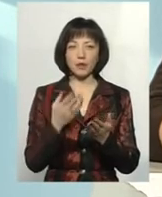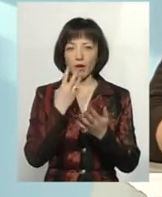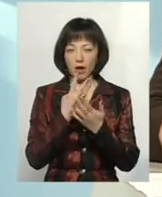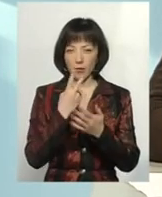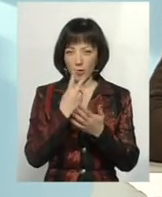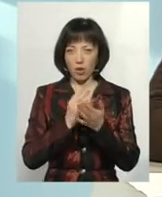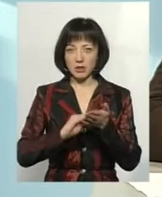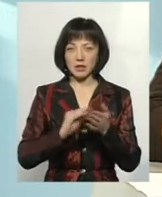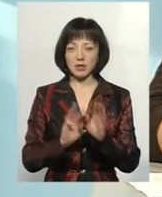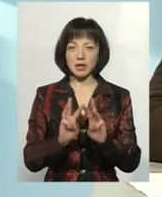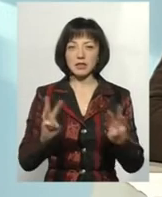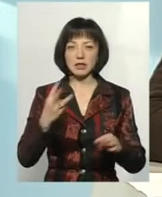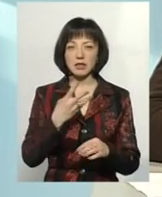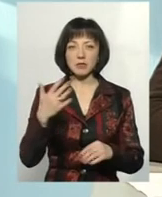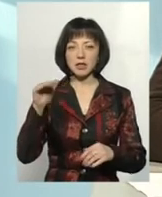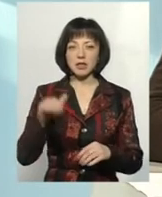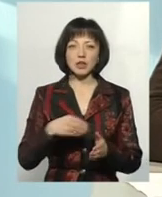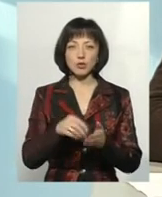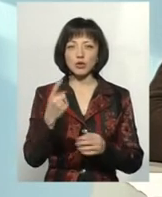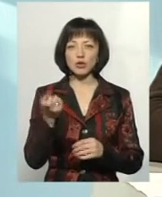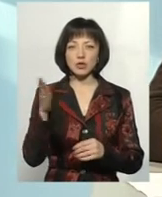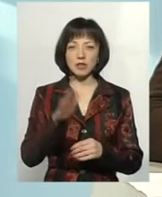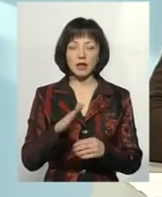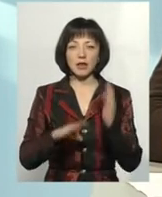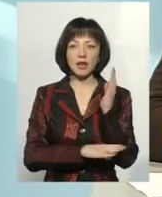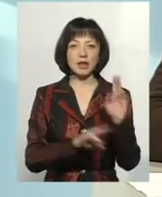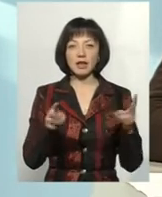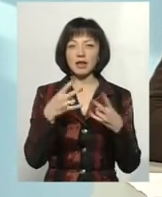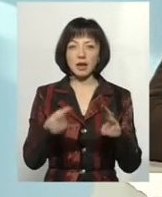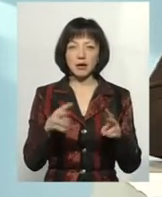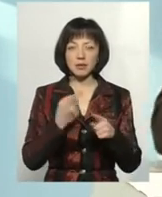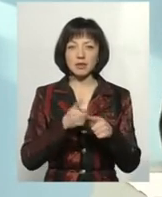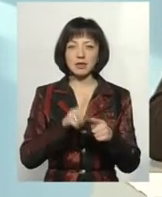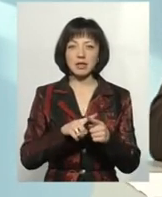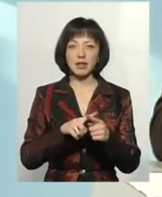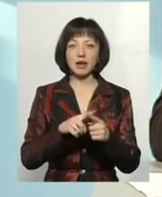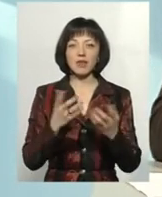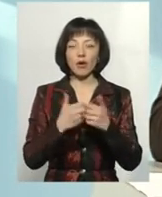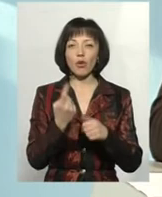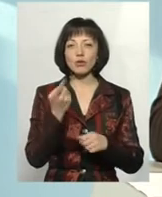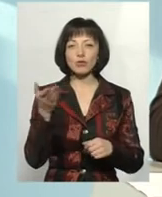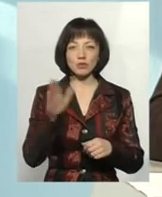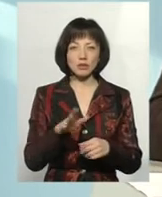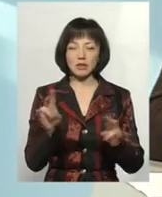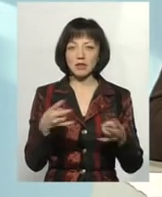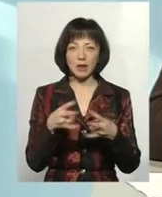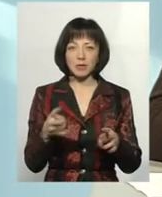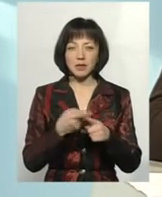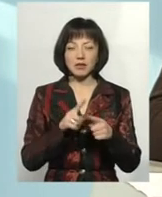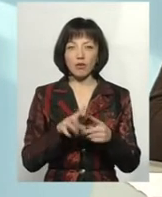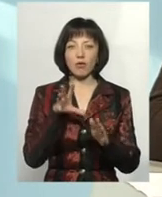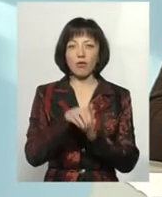кажемо, що потратили 35 тисяч і закупили 100 з чимось дерев, не треба ділити 35 тисяч на ці дерева і вираховувати, скільки воно коштує. Тому що